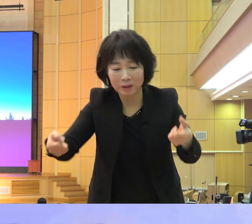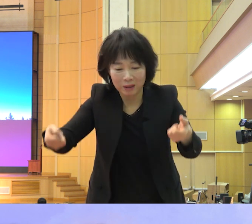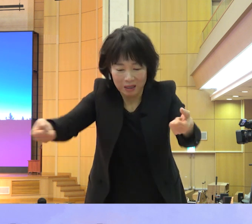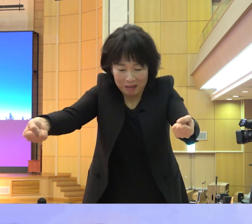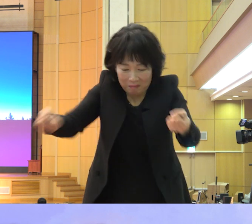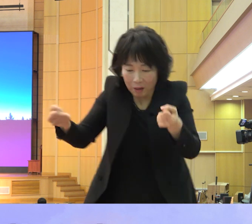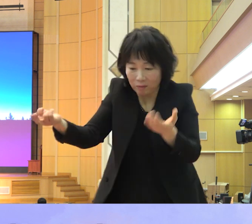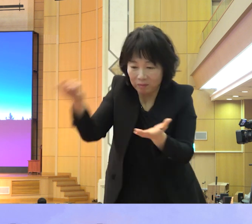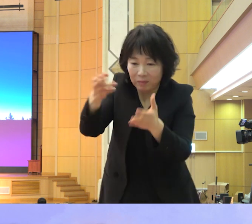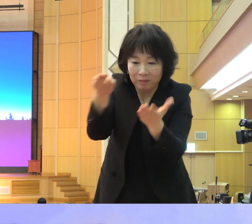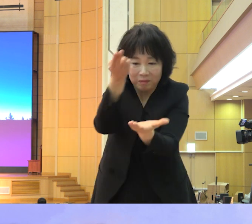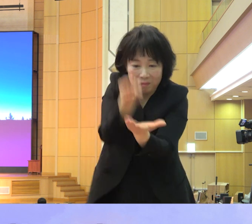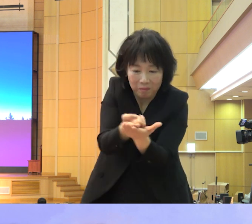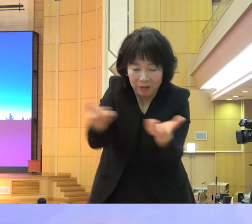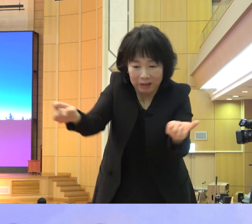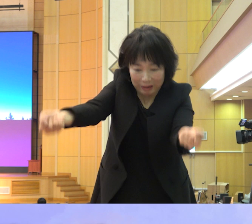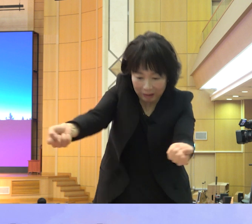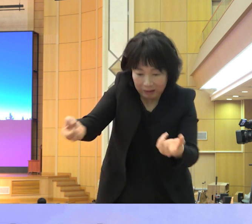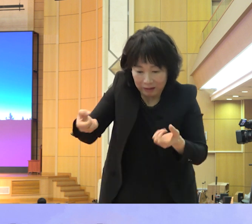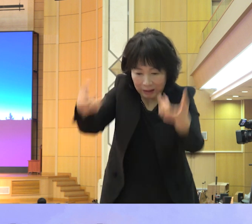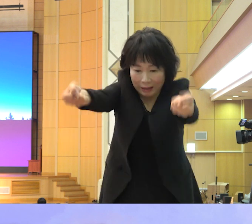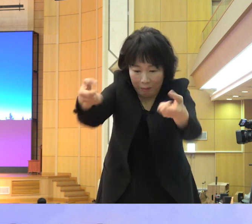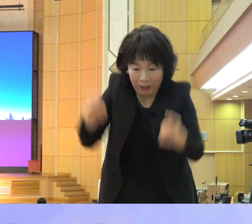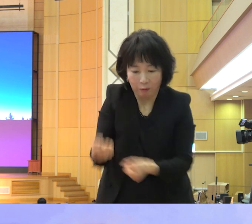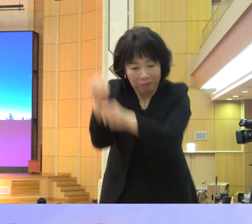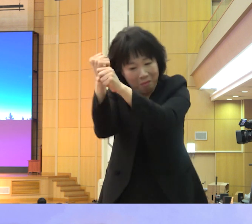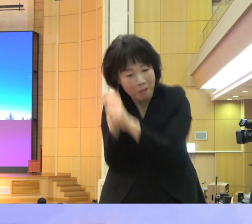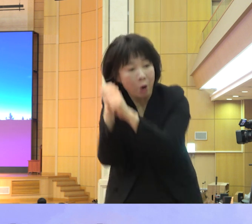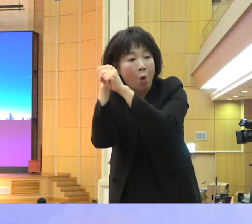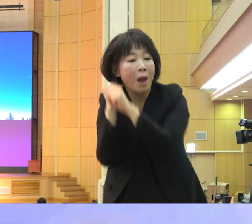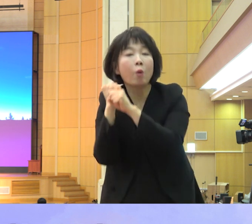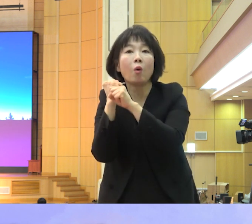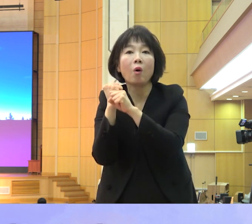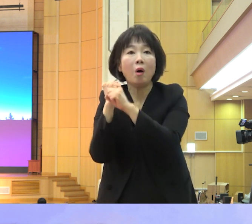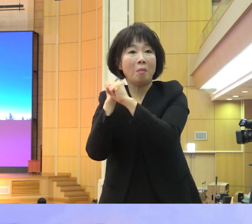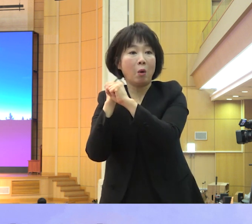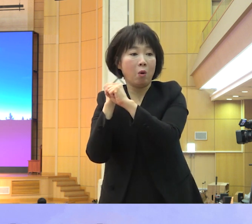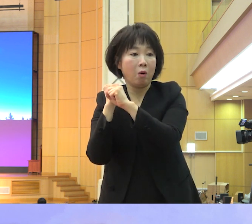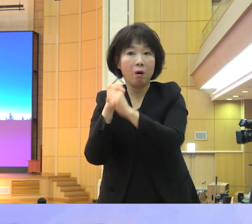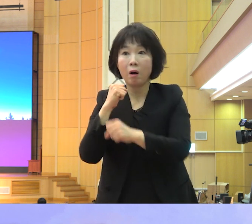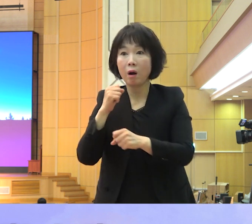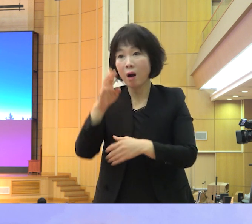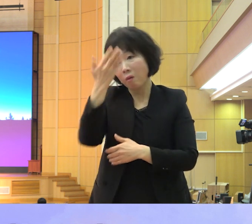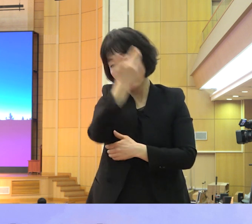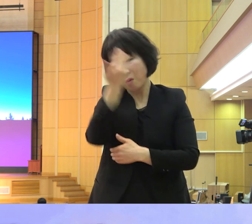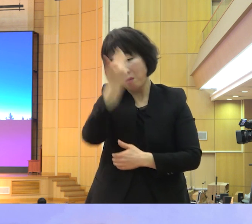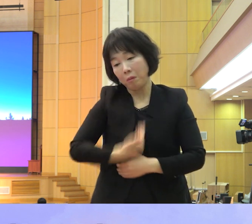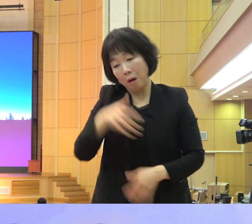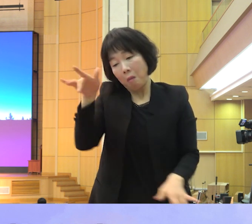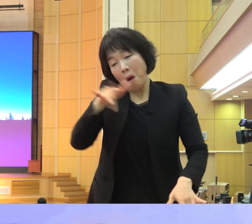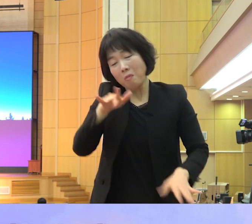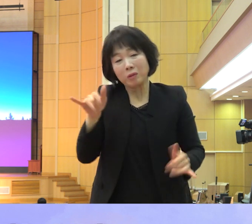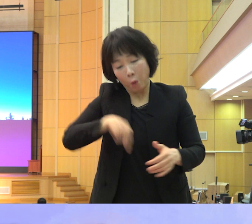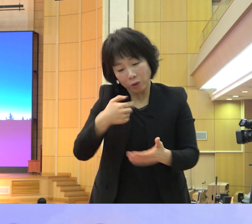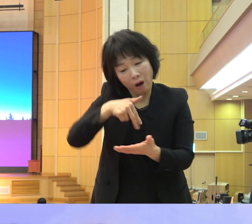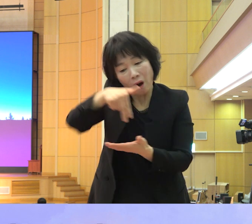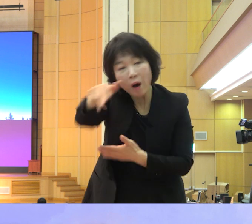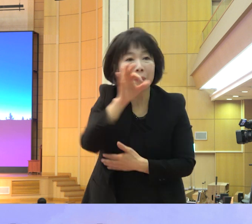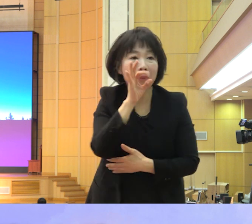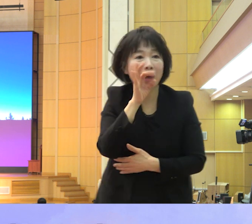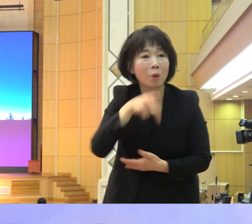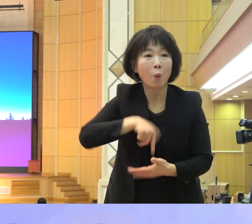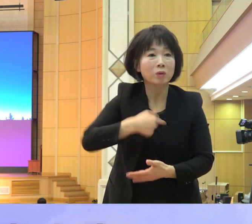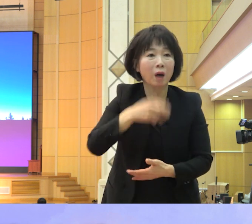메고, 그러니까 병이 들었다 하더라도 자신이 걸어올 수도 없는, 그래서 사람들이